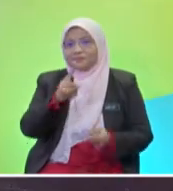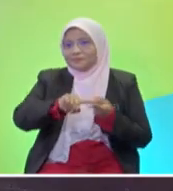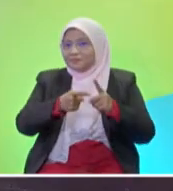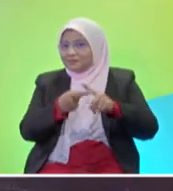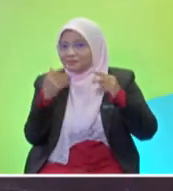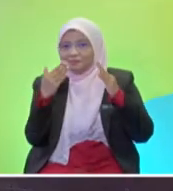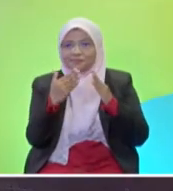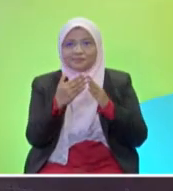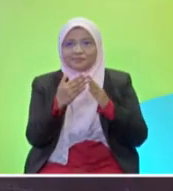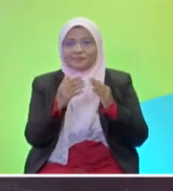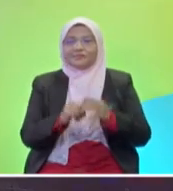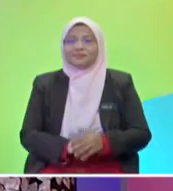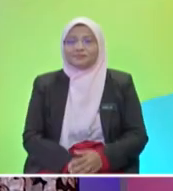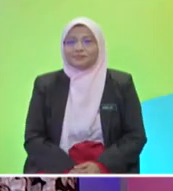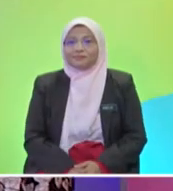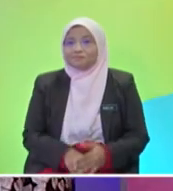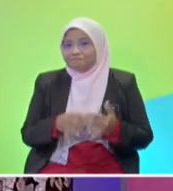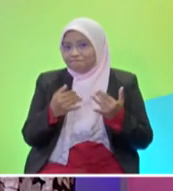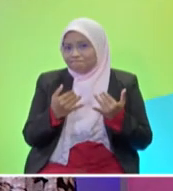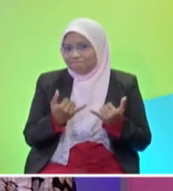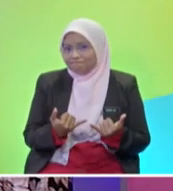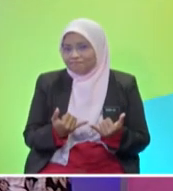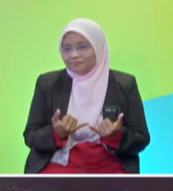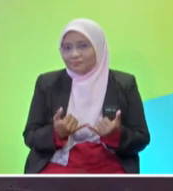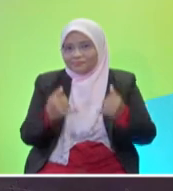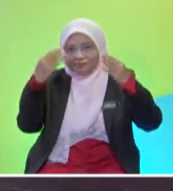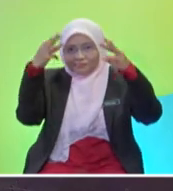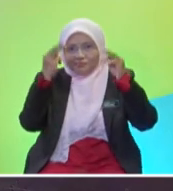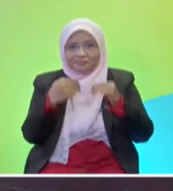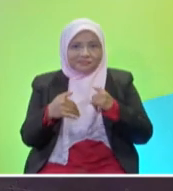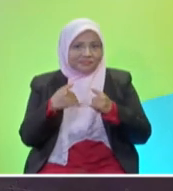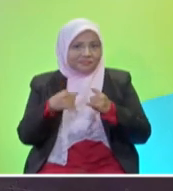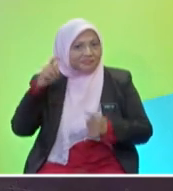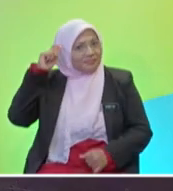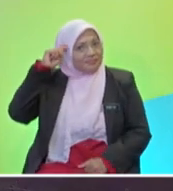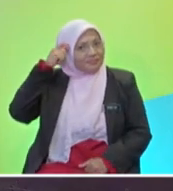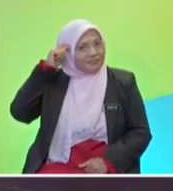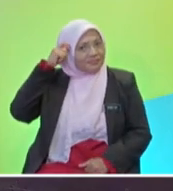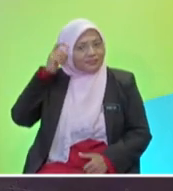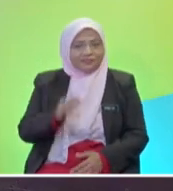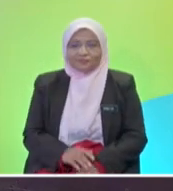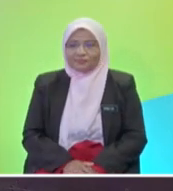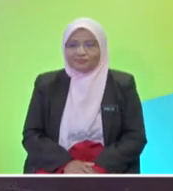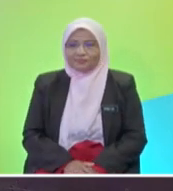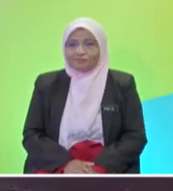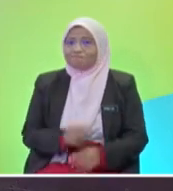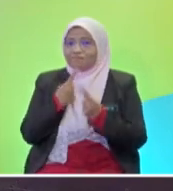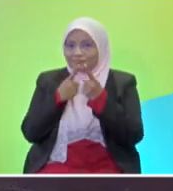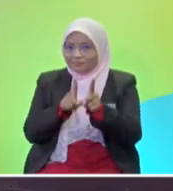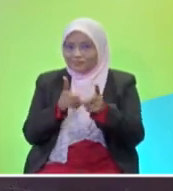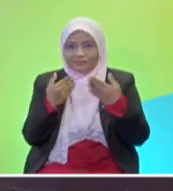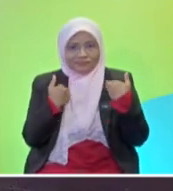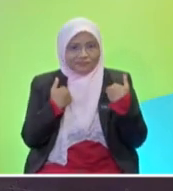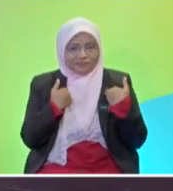Mira, sebelum tu cikgu nak main teka-teki kat Mira, boleh? Wah, menariknya. Boleh cikgu. Teka-teki tu jawapan tu ada pada Mira.